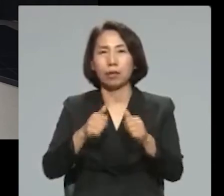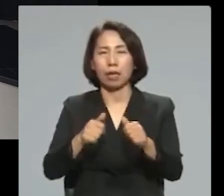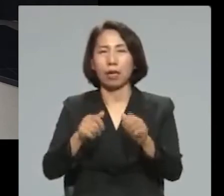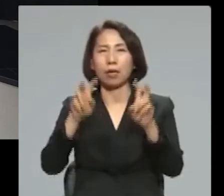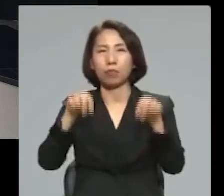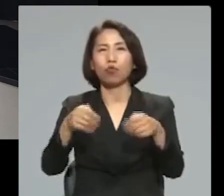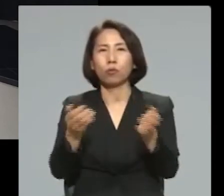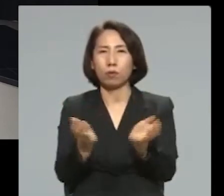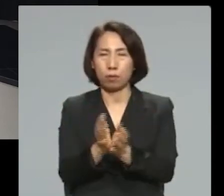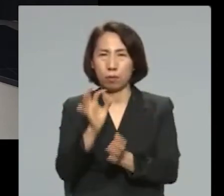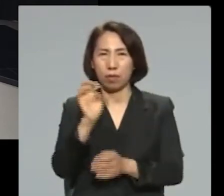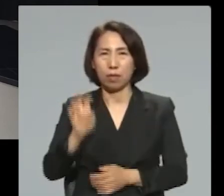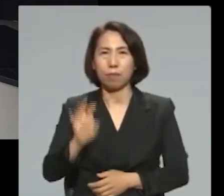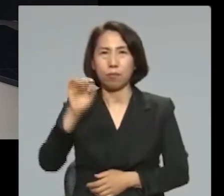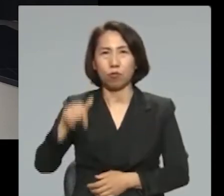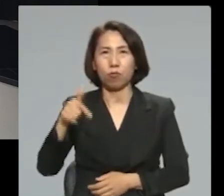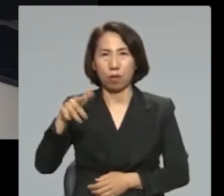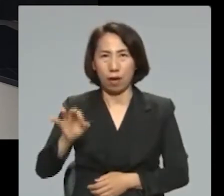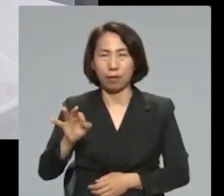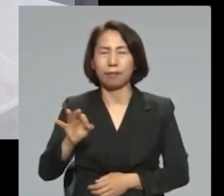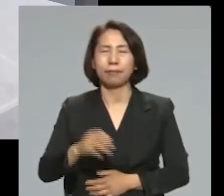후보부터 답변 기회를 드리겠습니다.